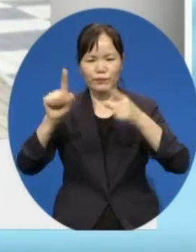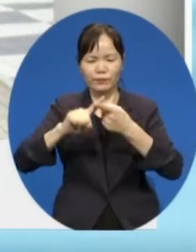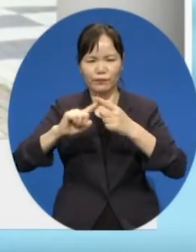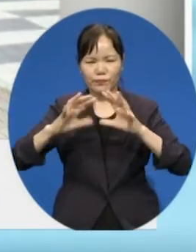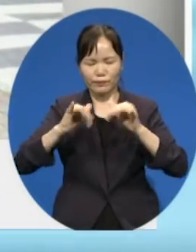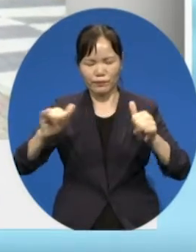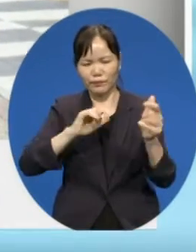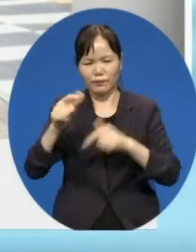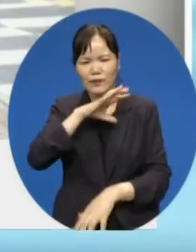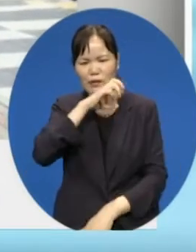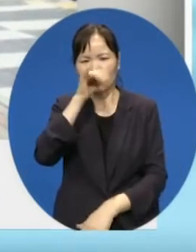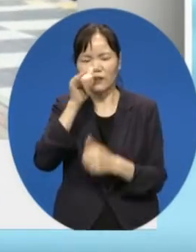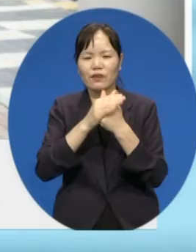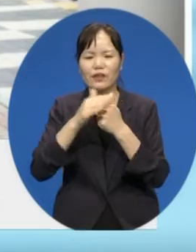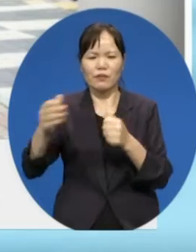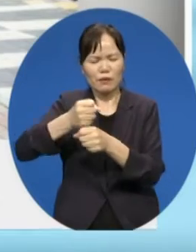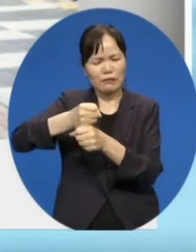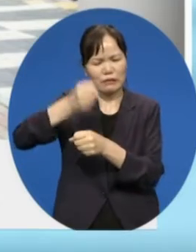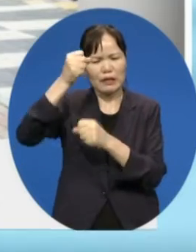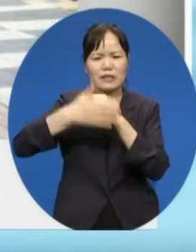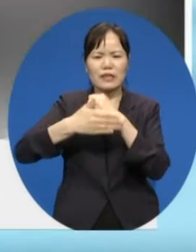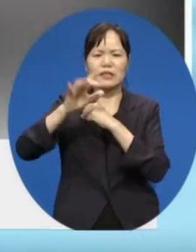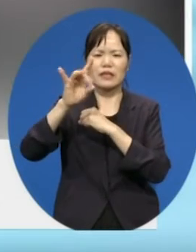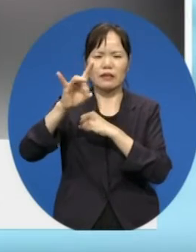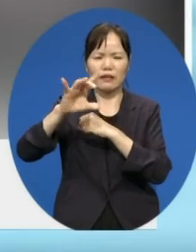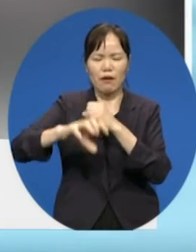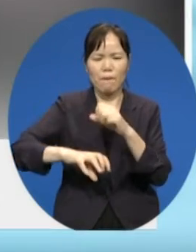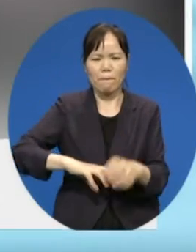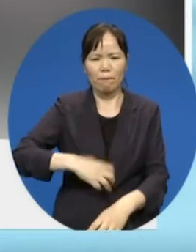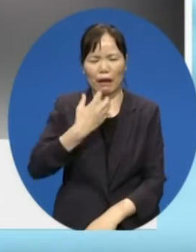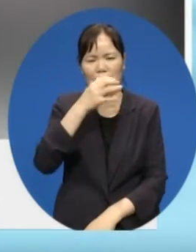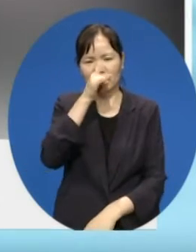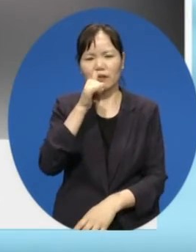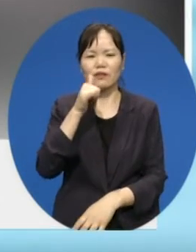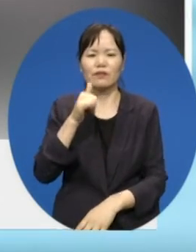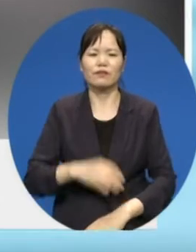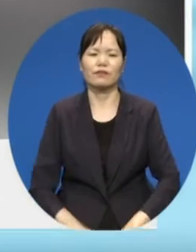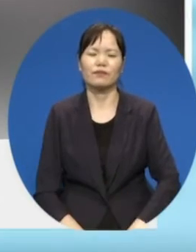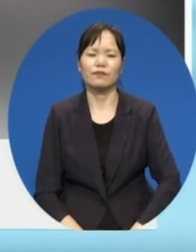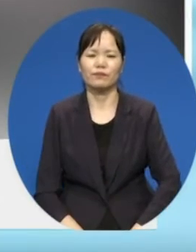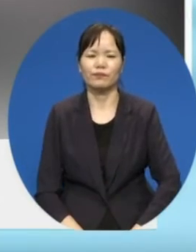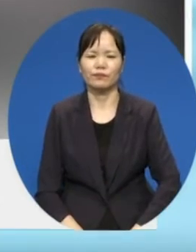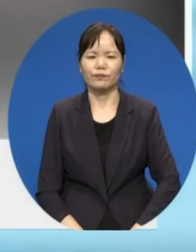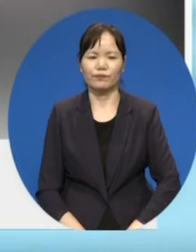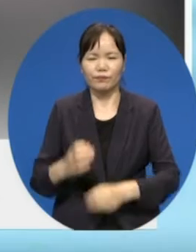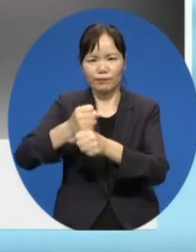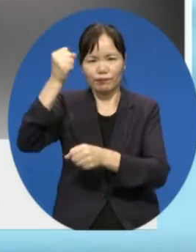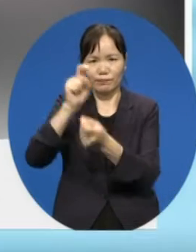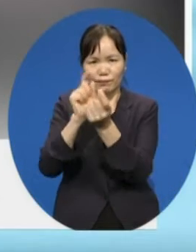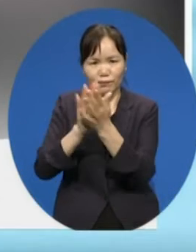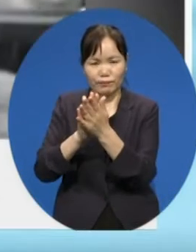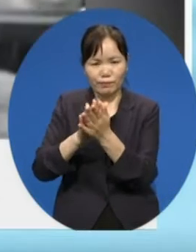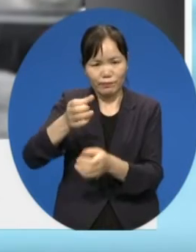국민들의 불만이 있었기 때문에 이번에 우산을 든그 사진 한 장에도 굉장히 큰 공분이 일어난 거거든요. 네. 그래서 이런 우산을 직접 든